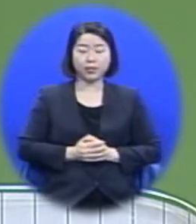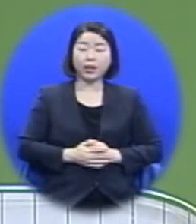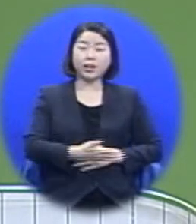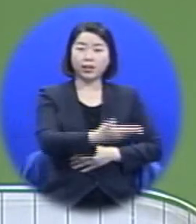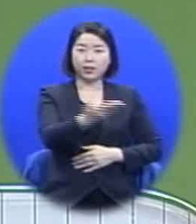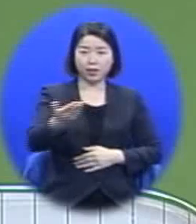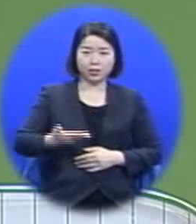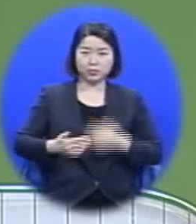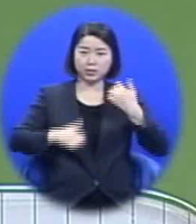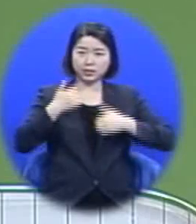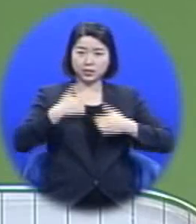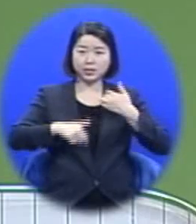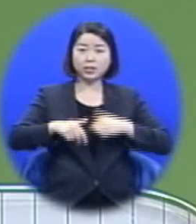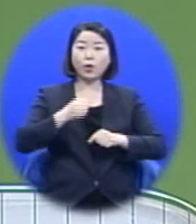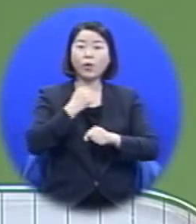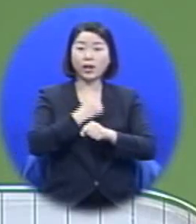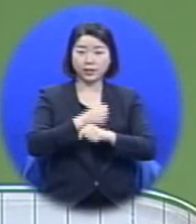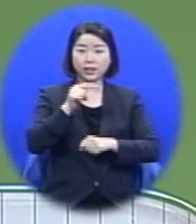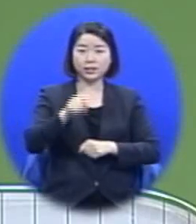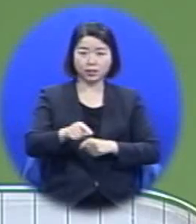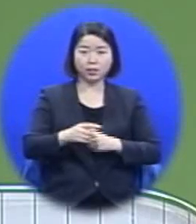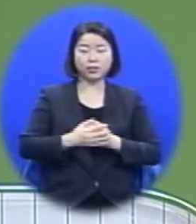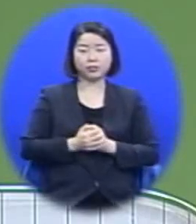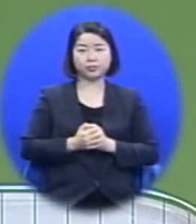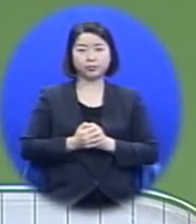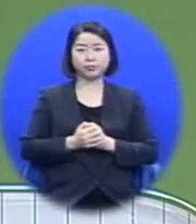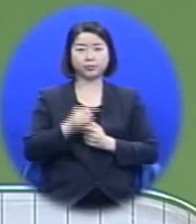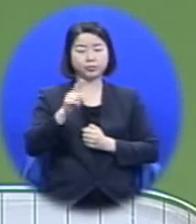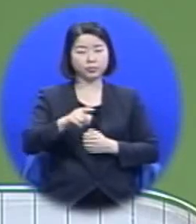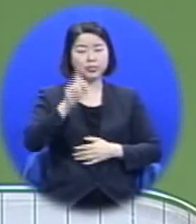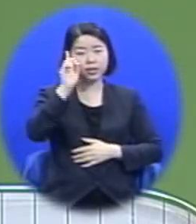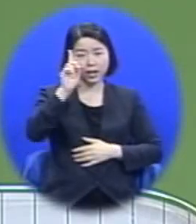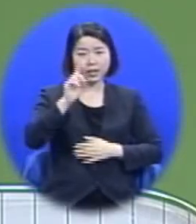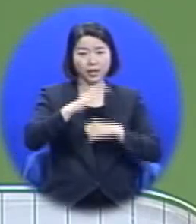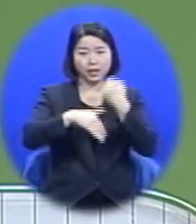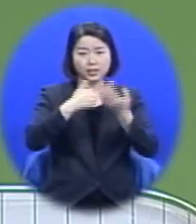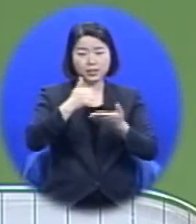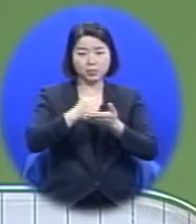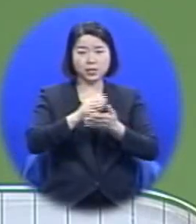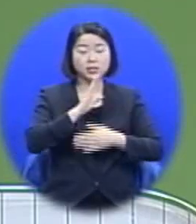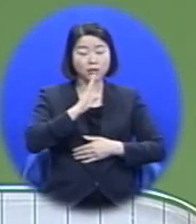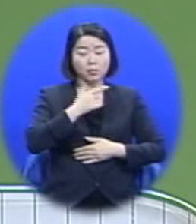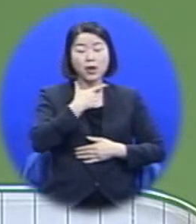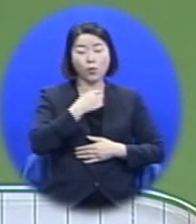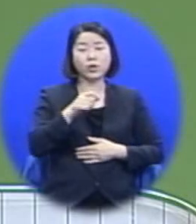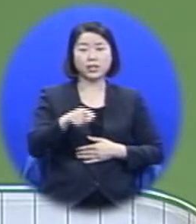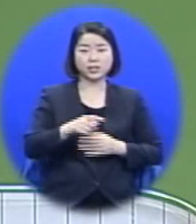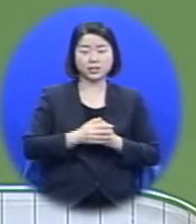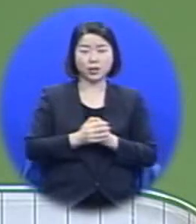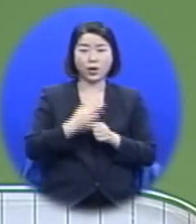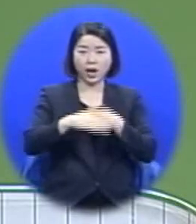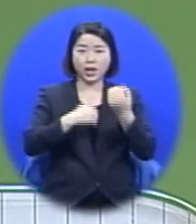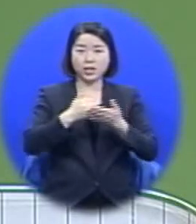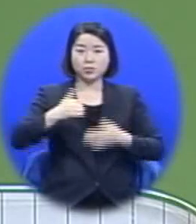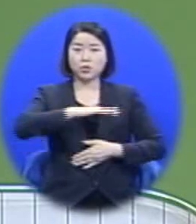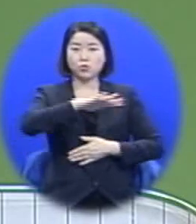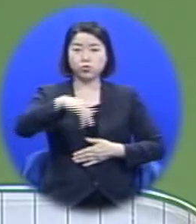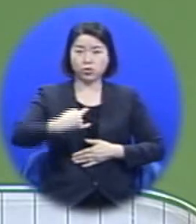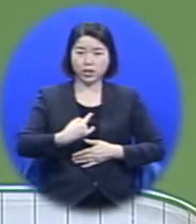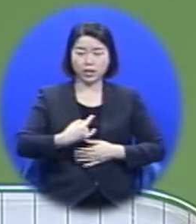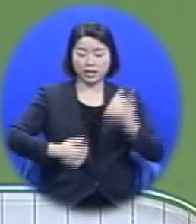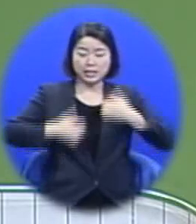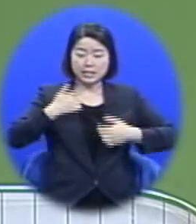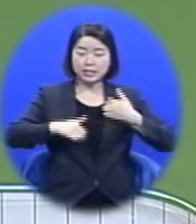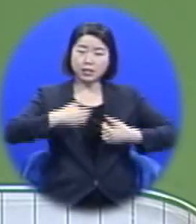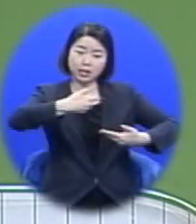여러분 즐거워 한다는 거 그 하나님이 정말 원하시는 걸 하나님이 우리의 하나님을 즐겁게 해